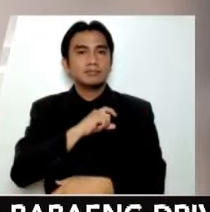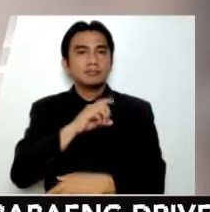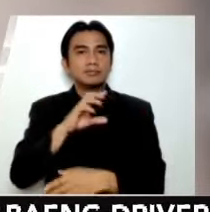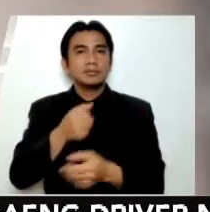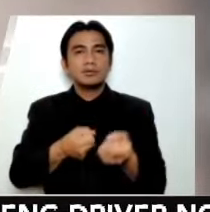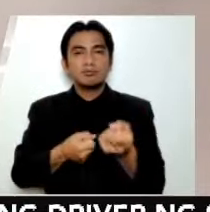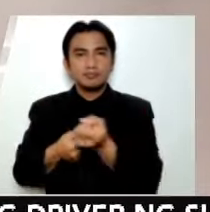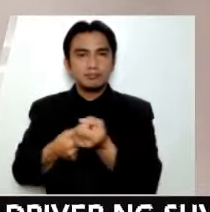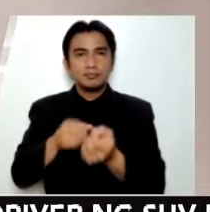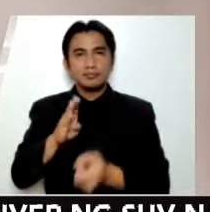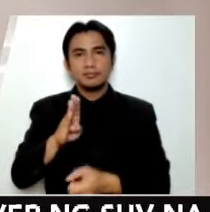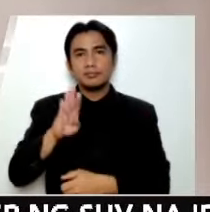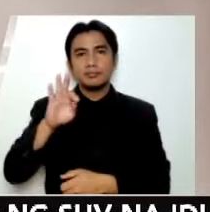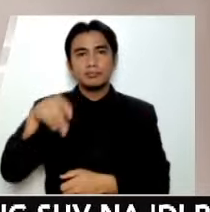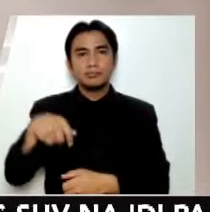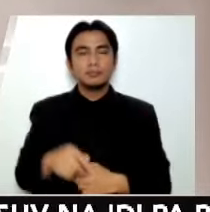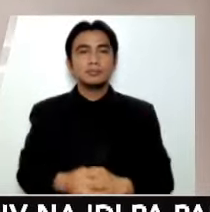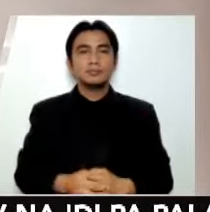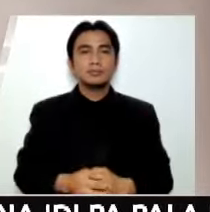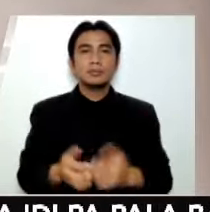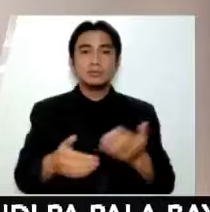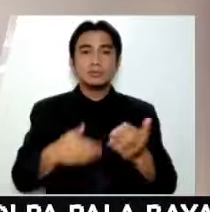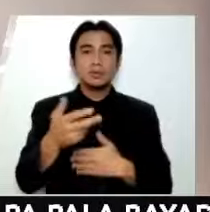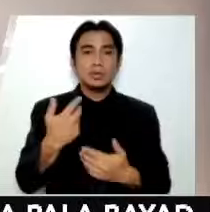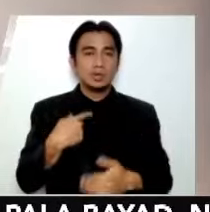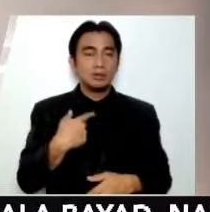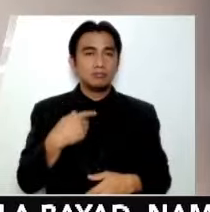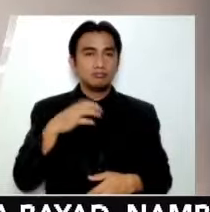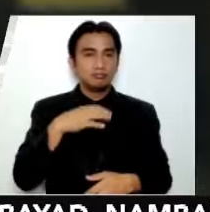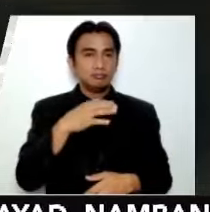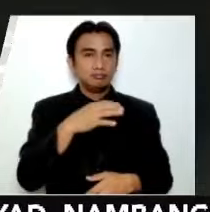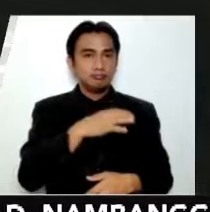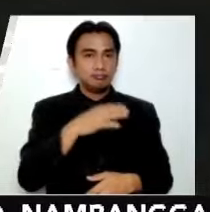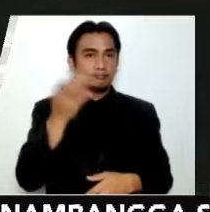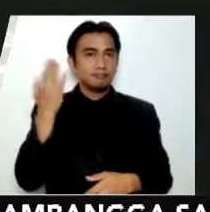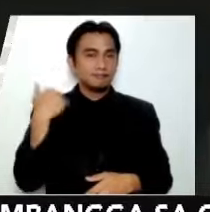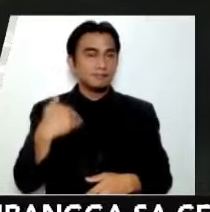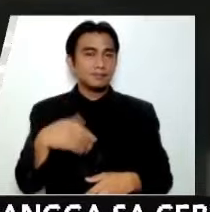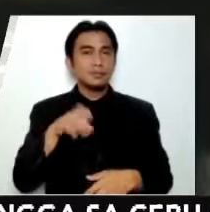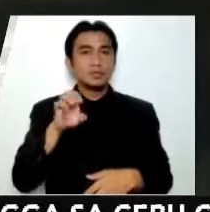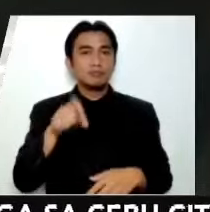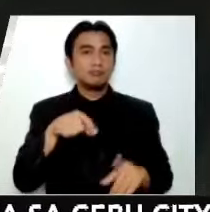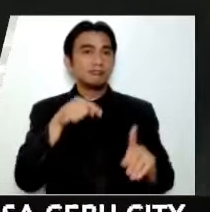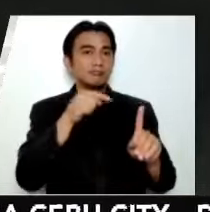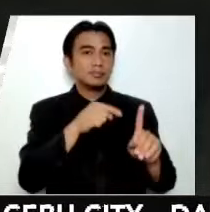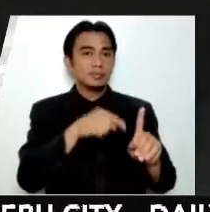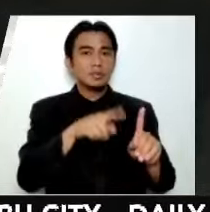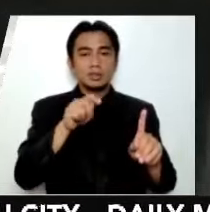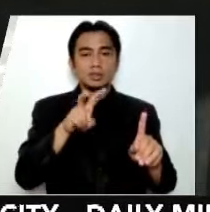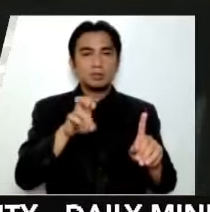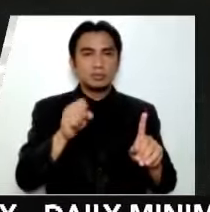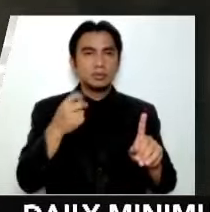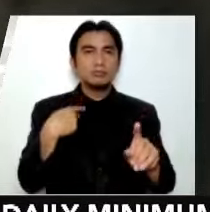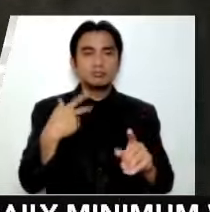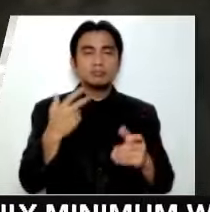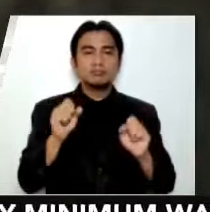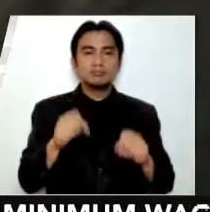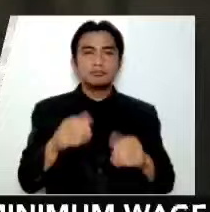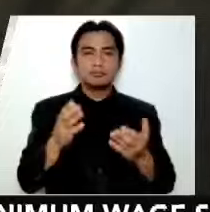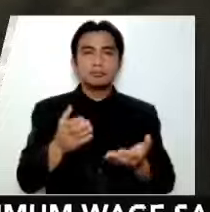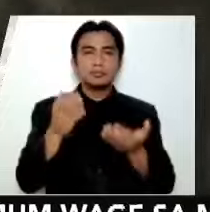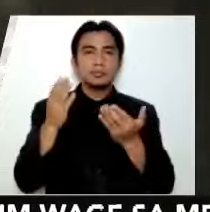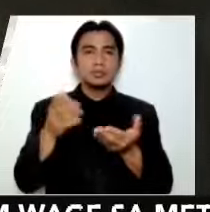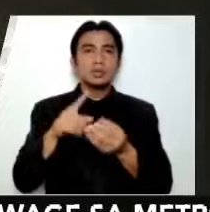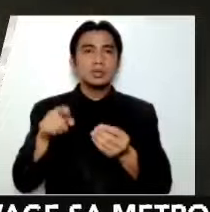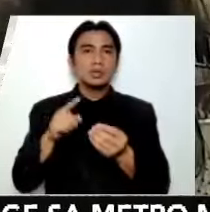Dating Congressman Arnie Teves, may 30 days pa raw para umapila sa extradition at may political asylum application pa ayon sa